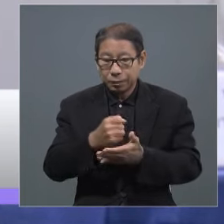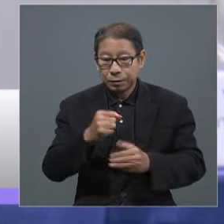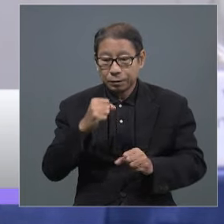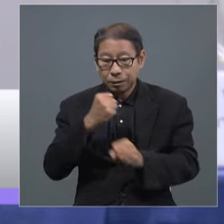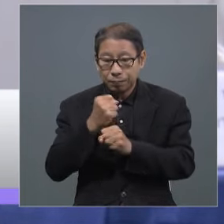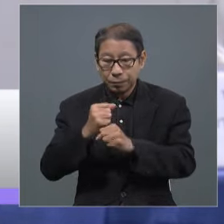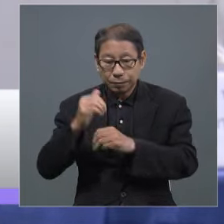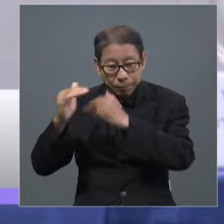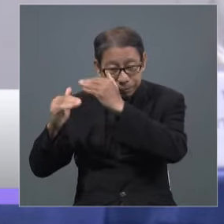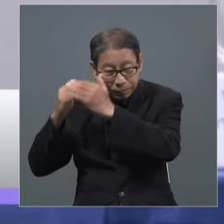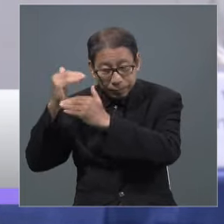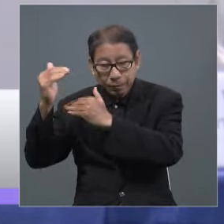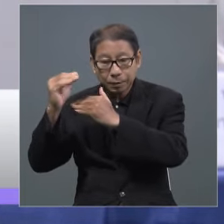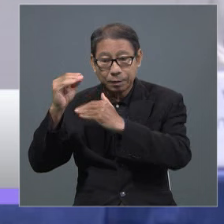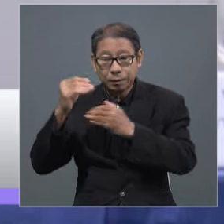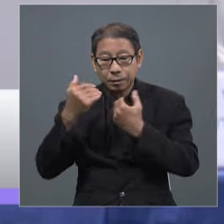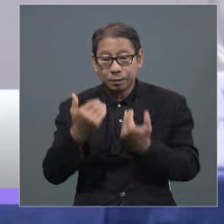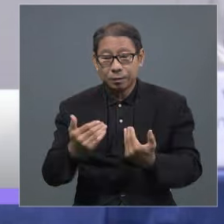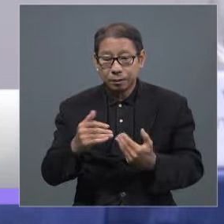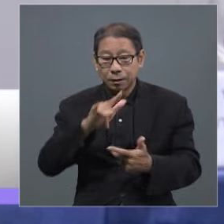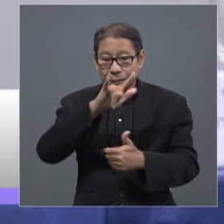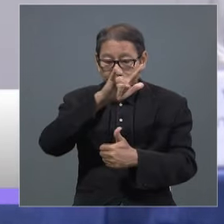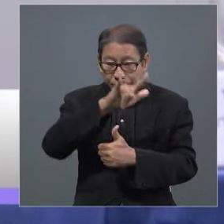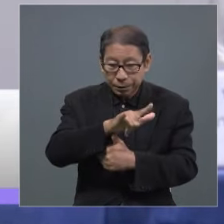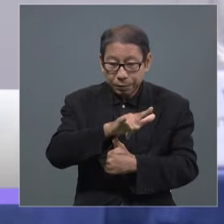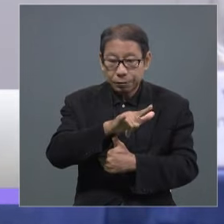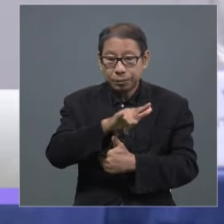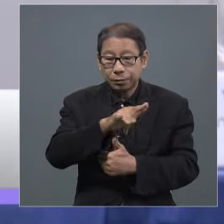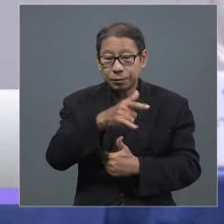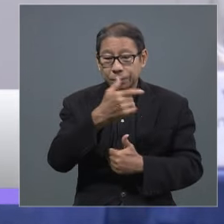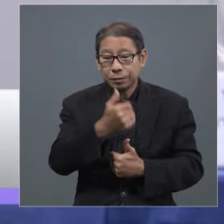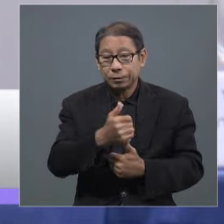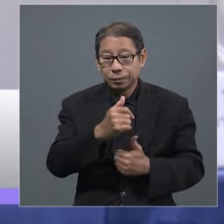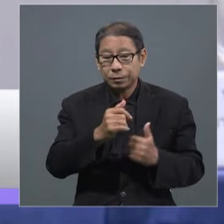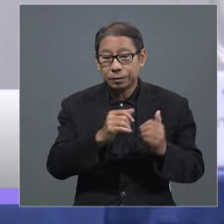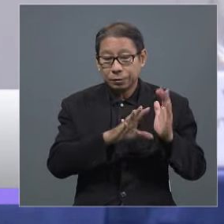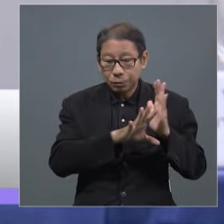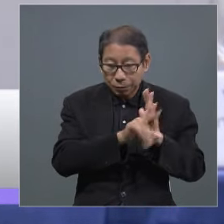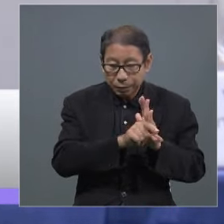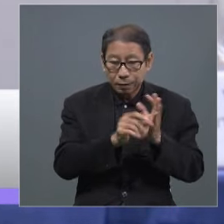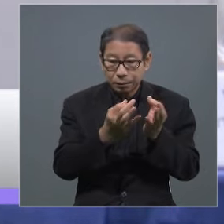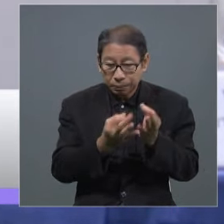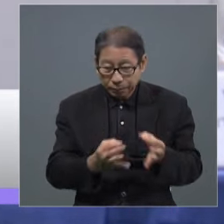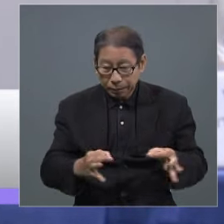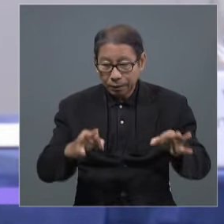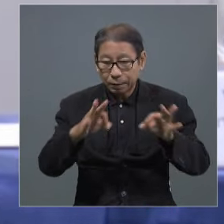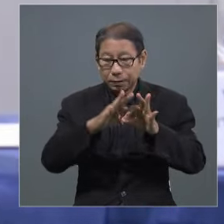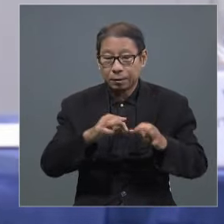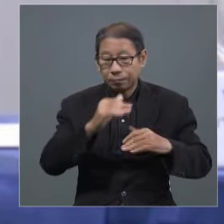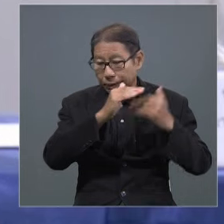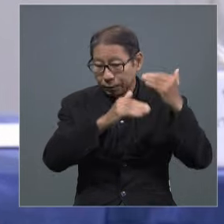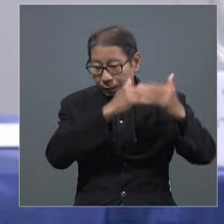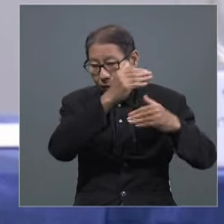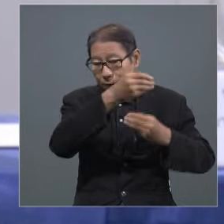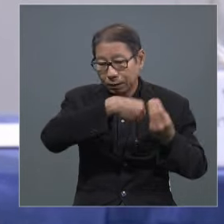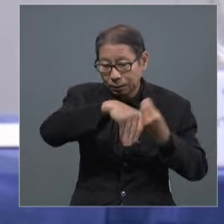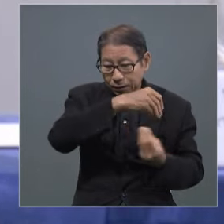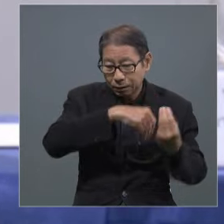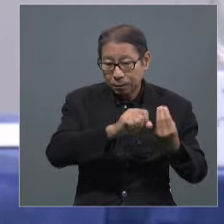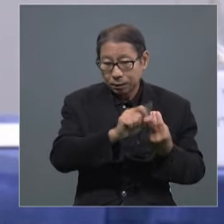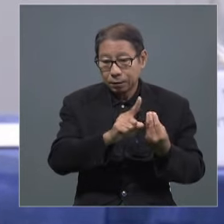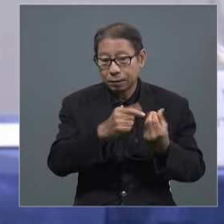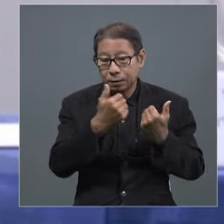การนะครับก็ยืนยันนะครับว่าสนามบินอุตภเปาถือว่าเป็นแมกกาโปรเจกต์ที่มีความสำคัญอย่างยิ่งกับการพัฒนาเศรษฐกิจของเรา